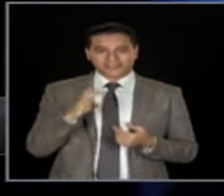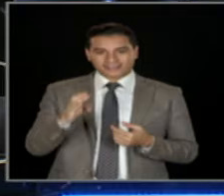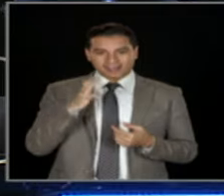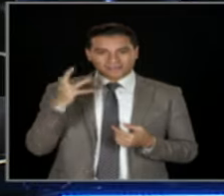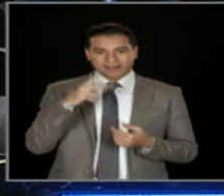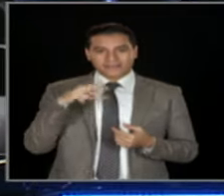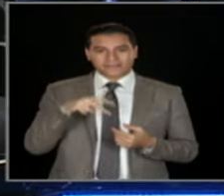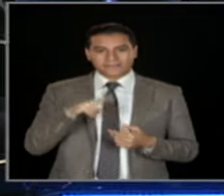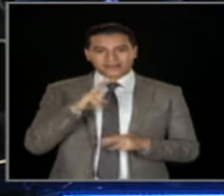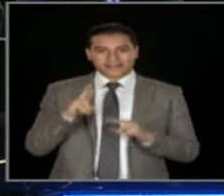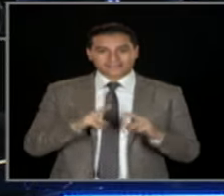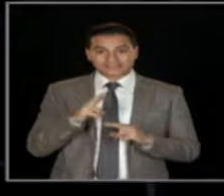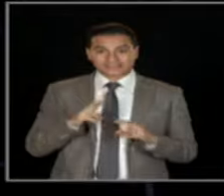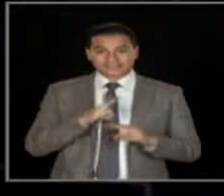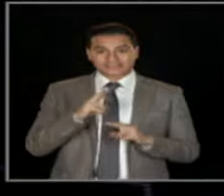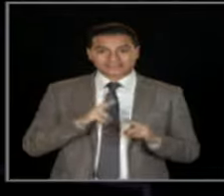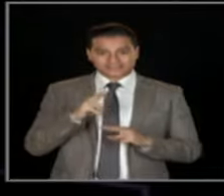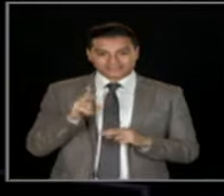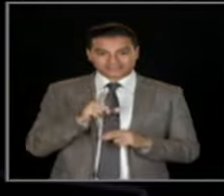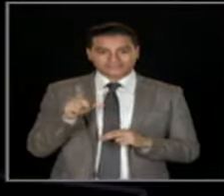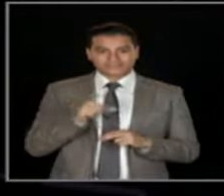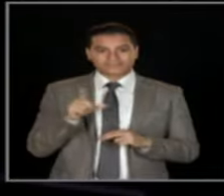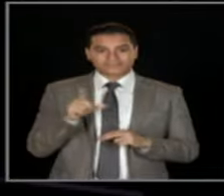برافو عليك. برافو عليك.